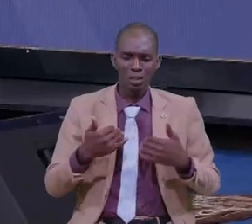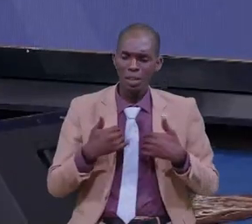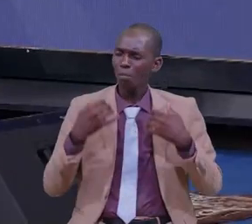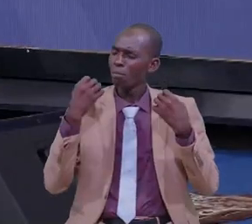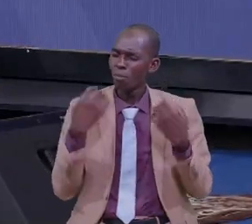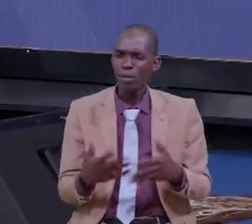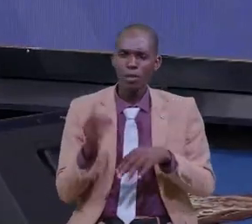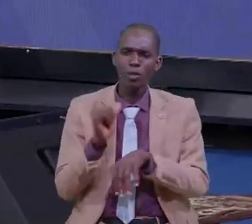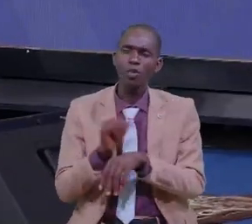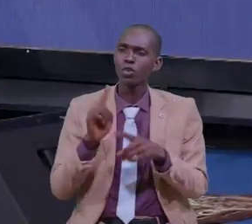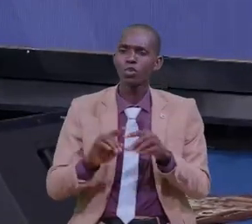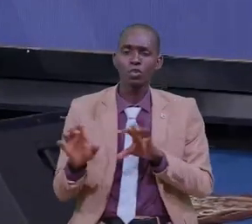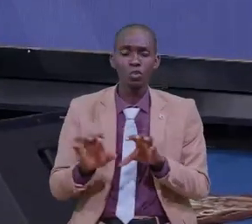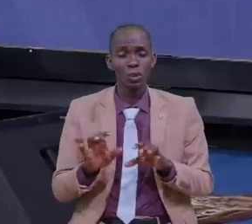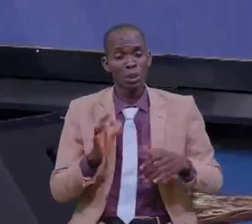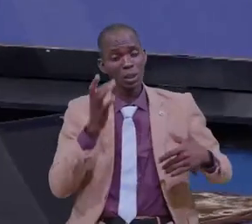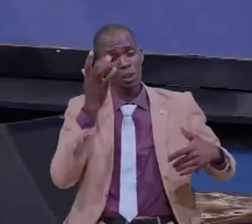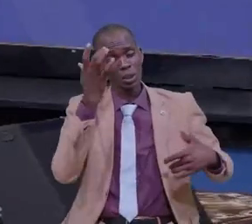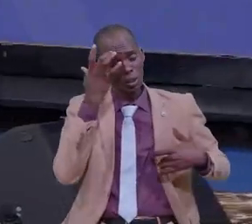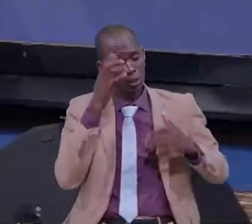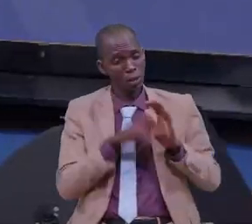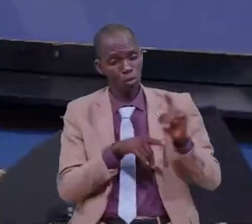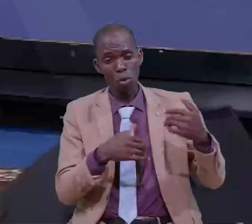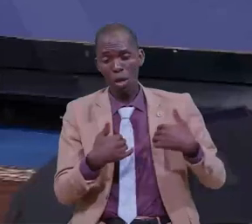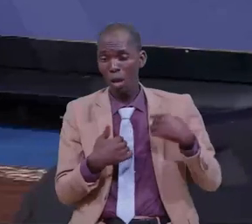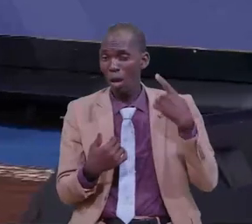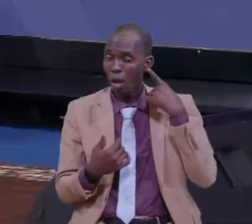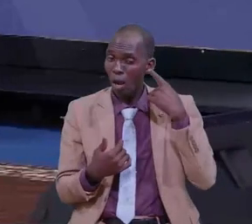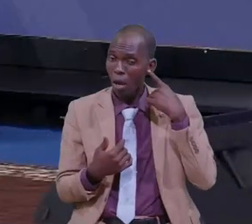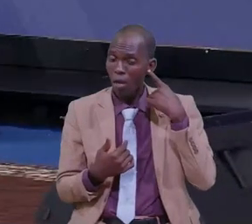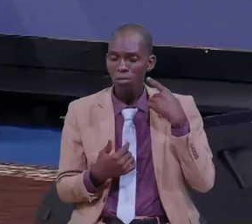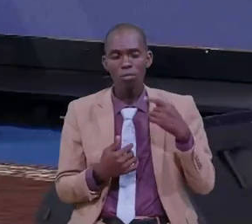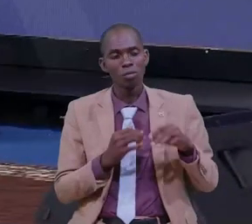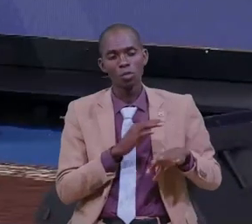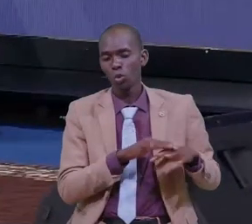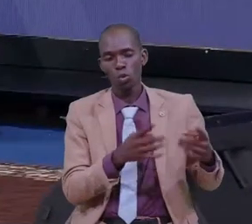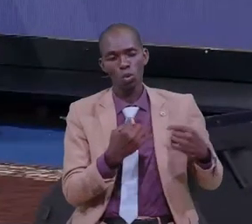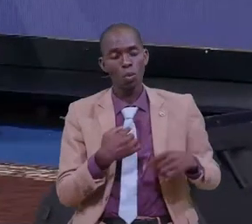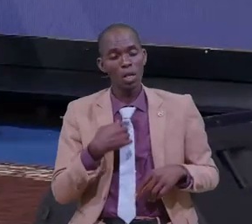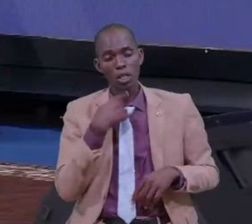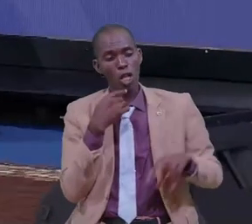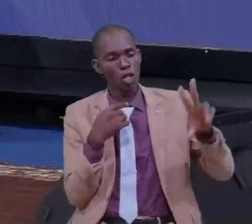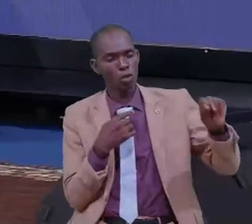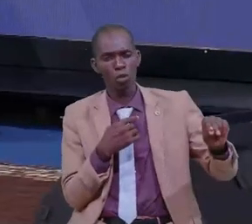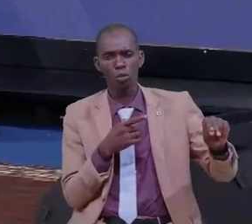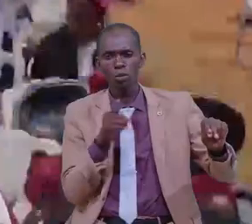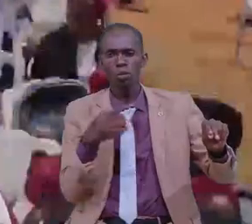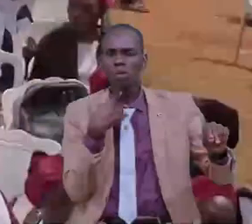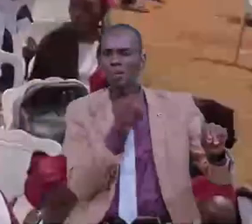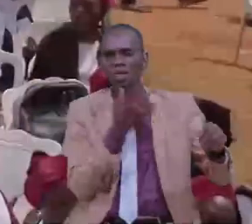J'ai une œuvre à faire. Maladie. Tu as des oreilles. Je dis non. Quelqu'un dit